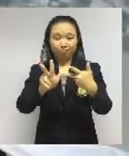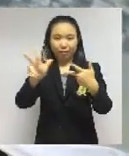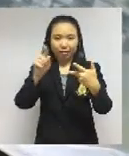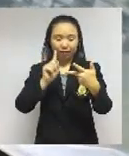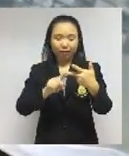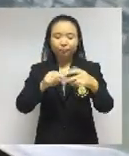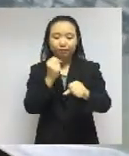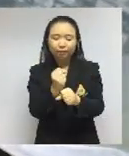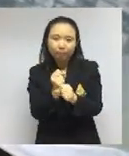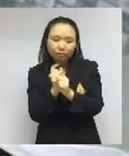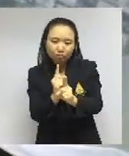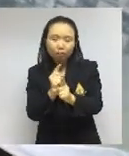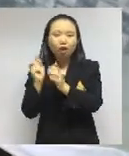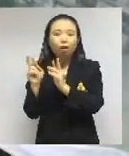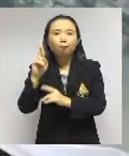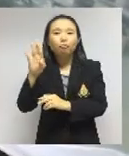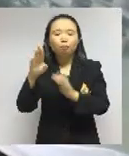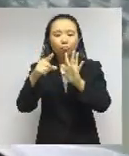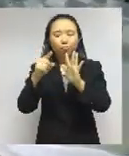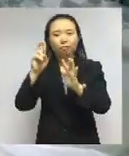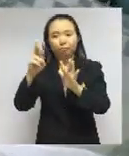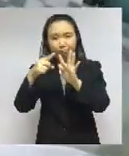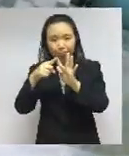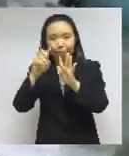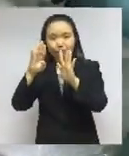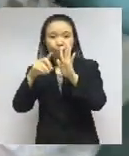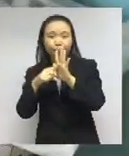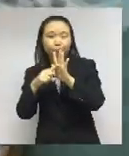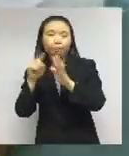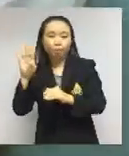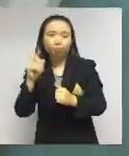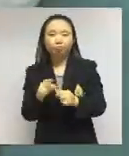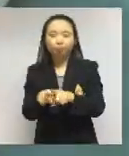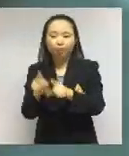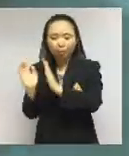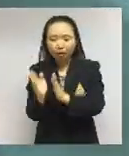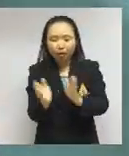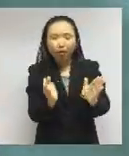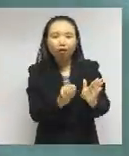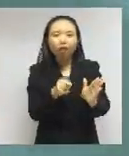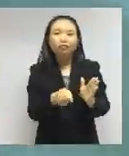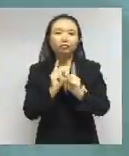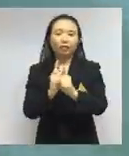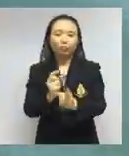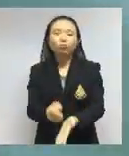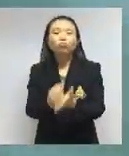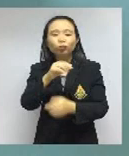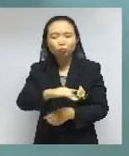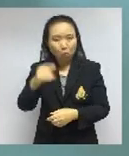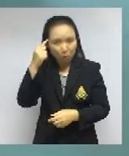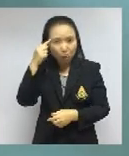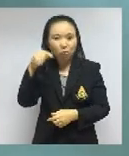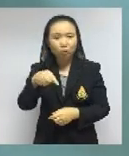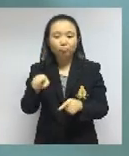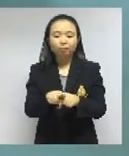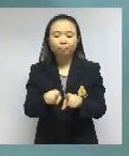3. การทำงานอย่างเป็นระบบหรือ work system ตรงจุดนี้ก็จะช่วยให้นักเรียนสามารถรู้ว่